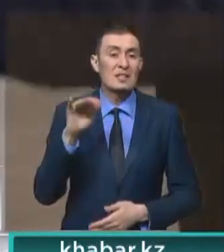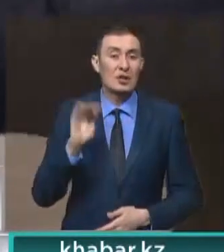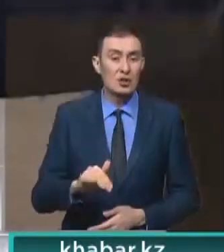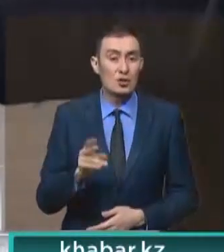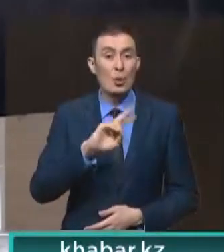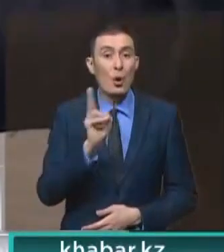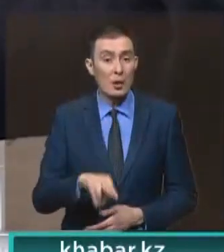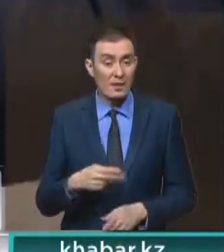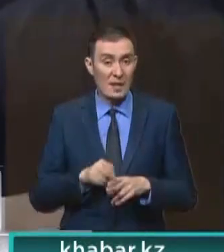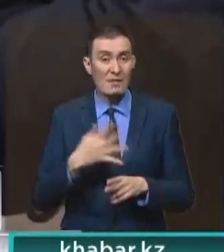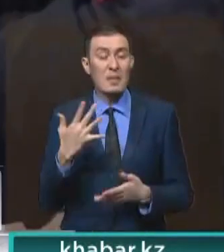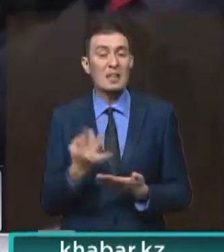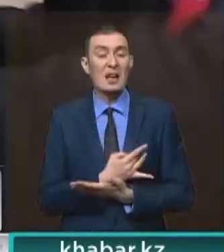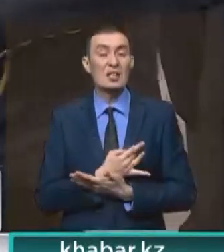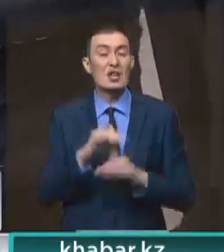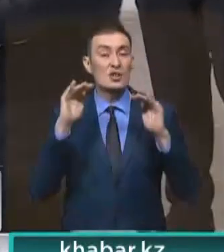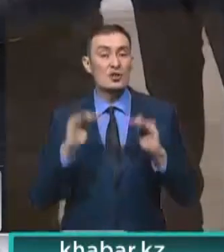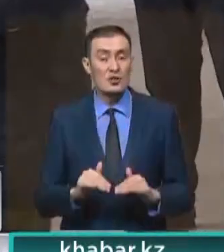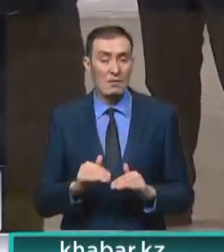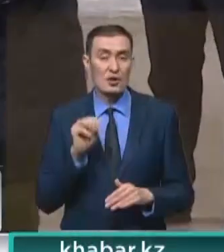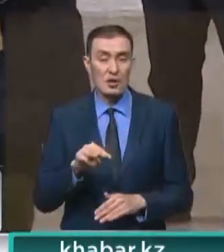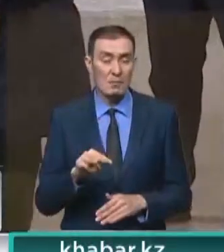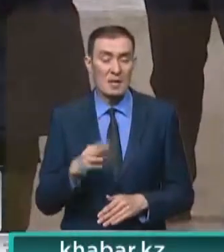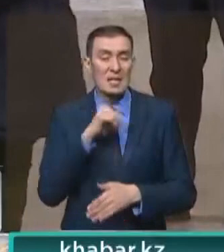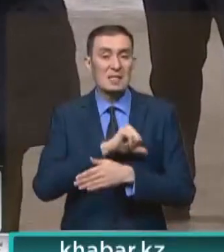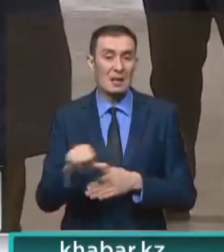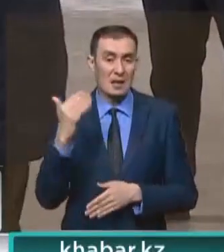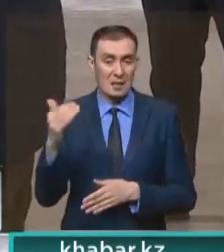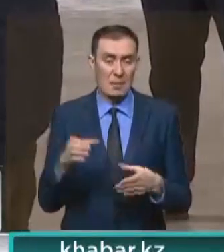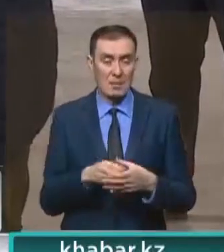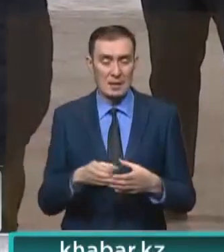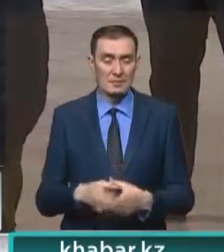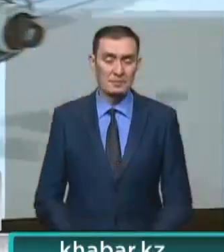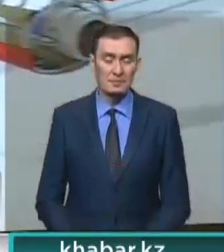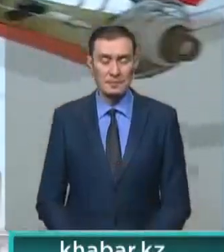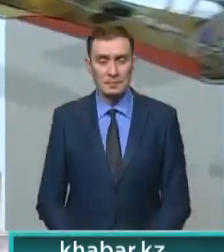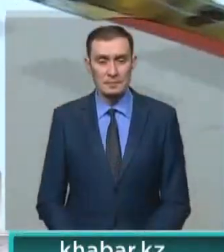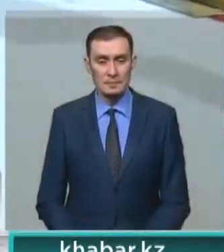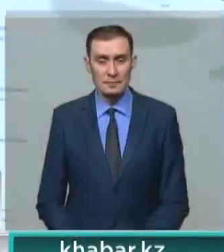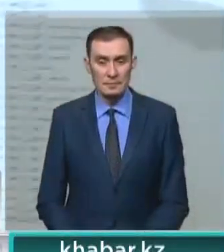тысяч долларов. Это в 5 раз ниже цены аппаратов иностранных предприятий.